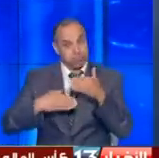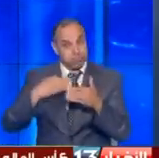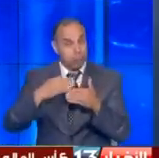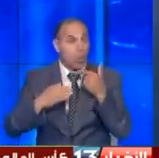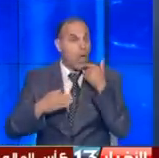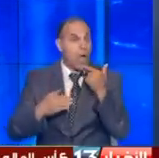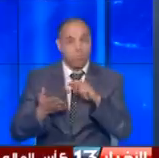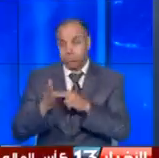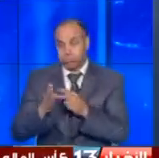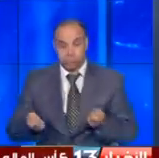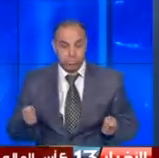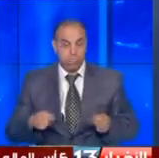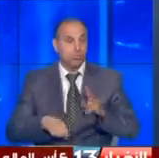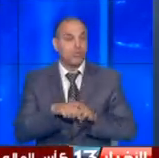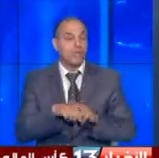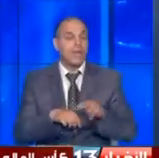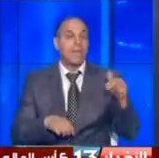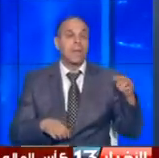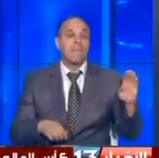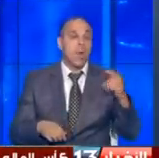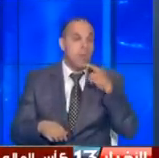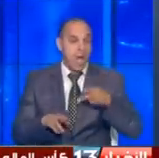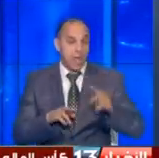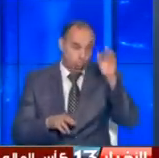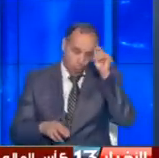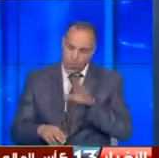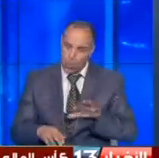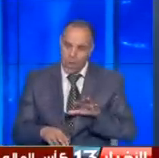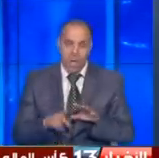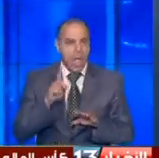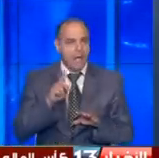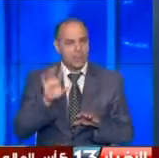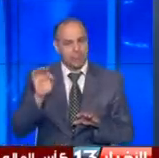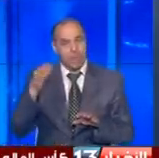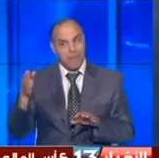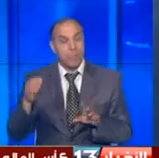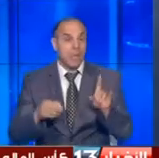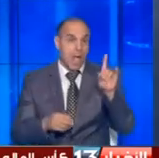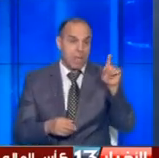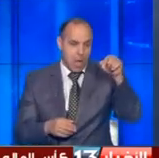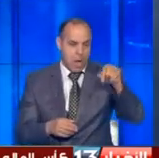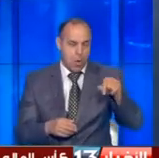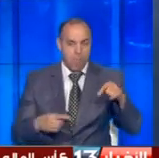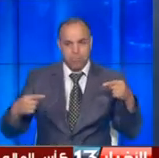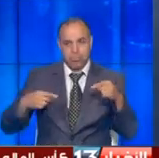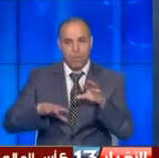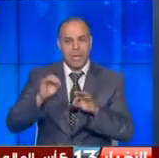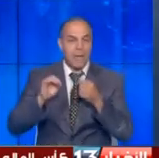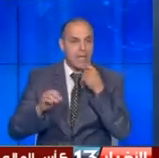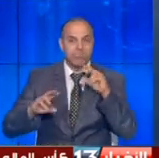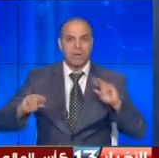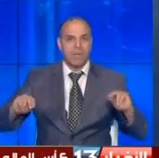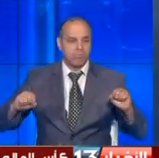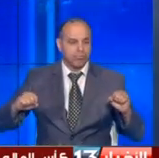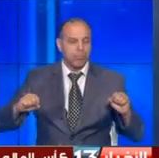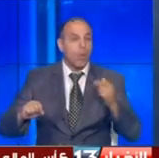آثر الإطار الفني بقيادة نبيل معلول أن يكون أغلبها تونسيا ولكن من خارج الديار، أن تكون اليوم ندا أمام منتخب إنجليزي